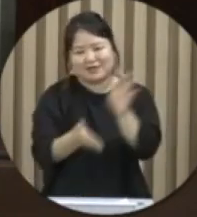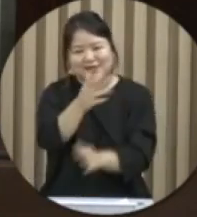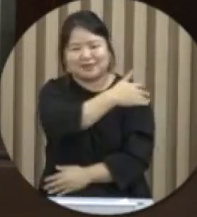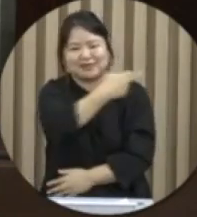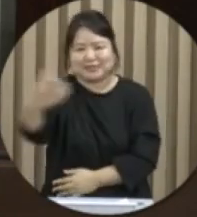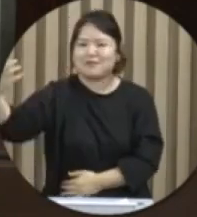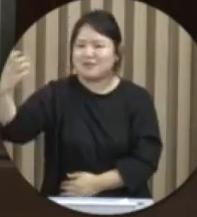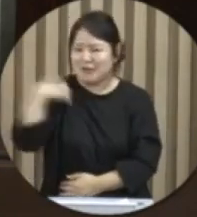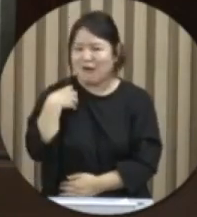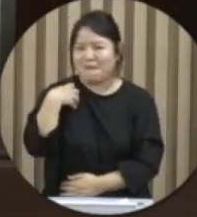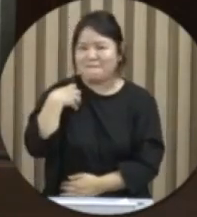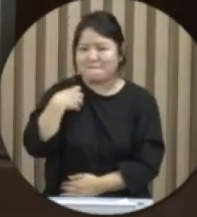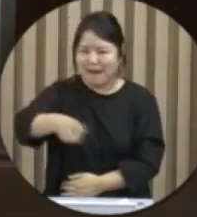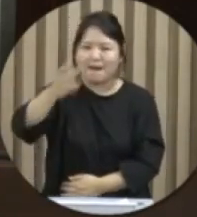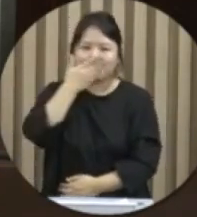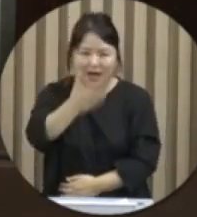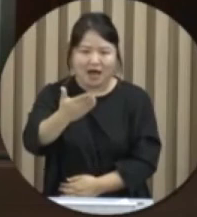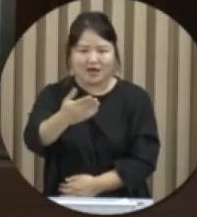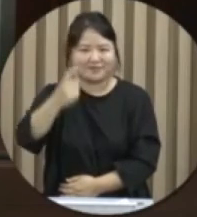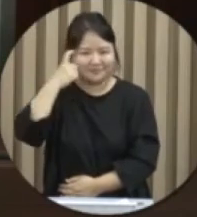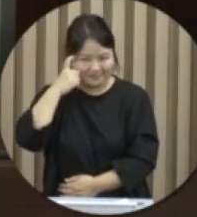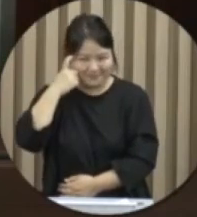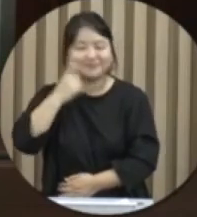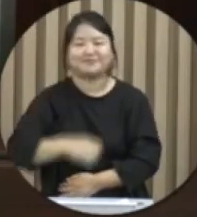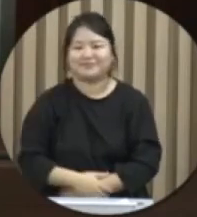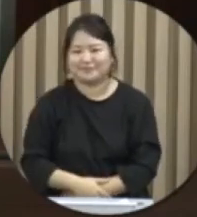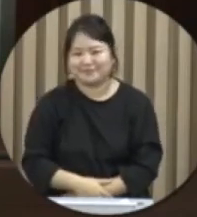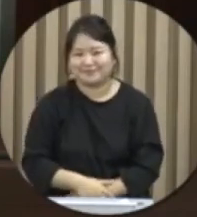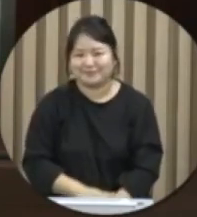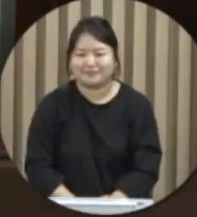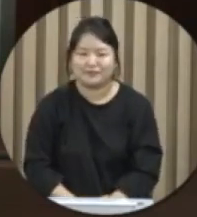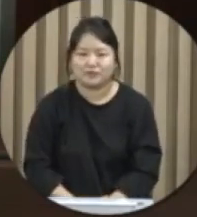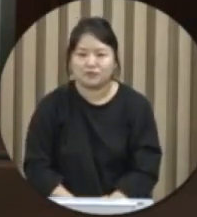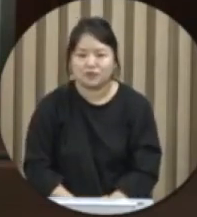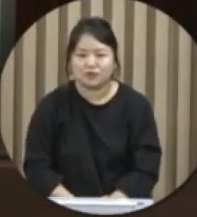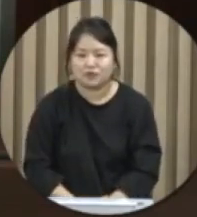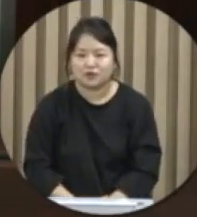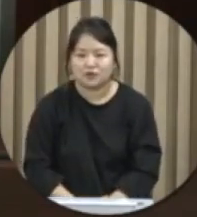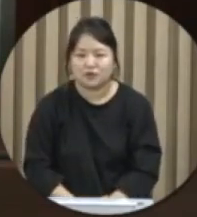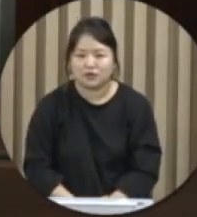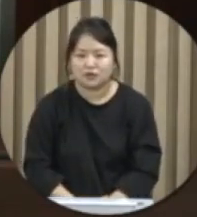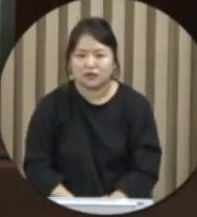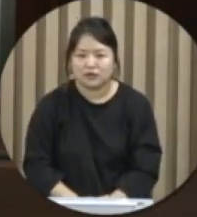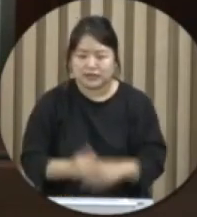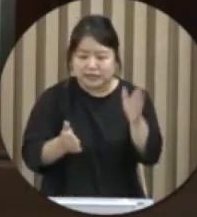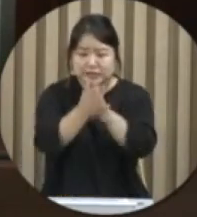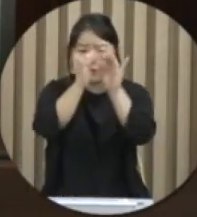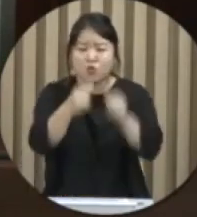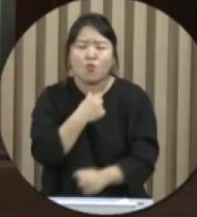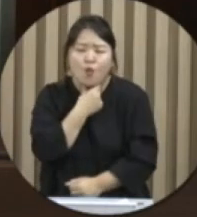충실히 해 나갈 수 있을 것이라 생각됩니다 특히 심히 분들이 요구하고